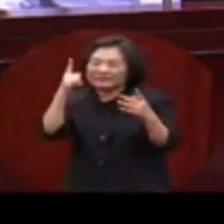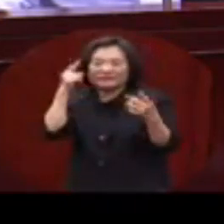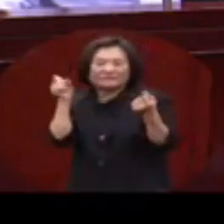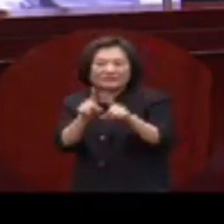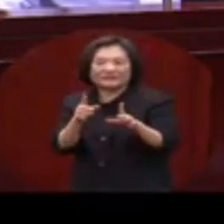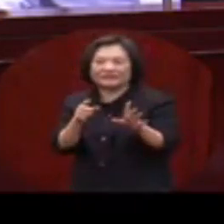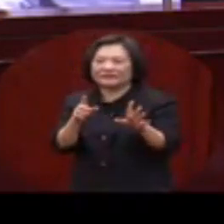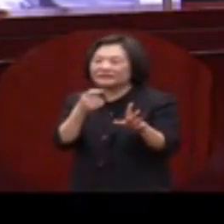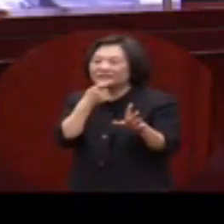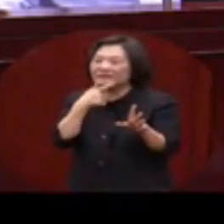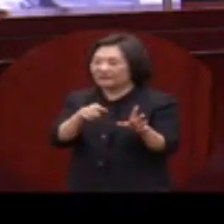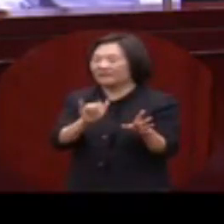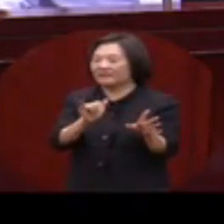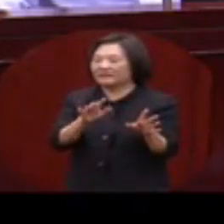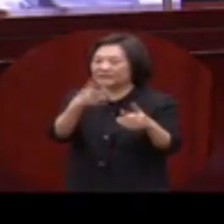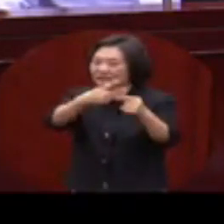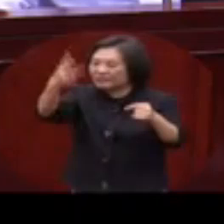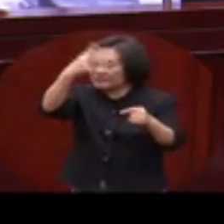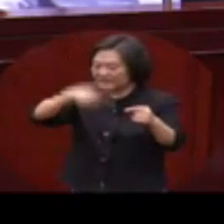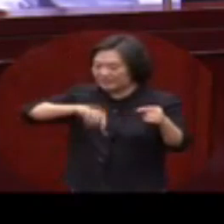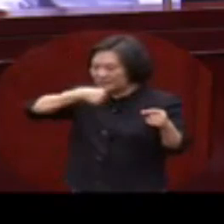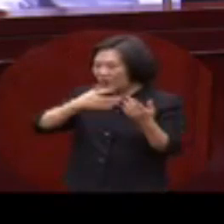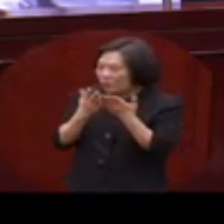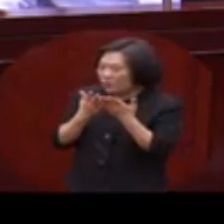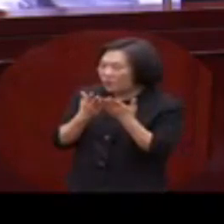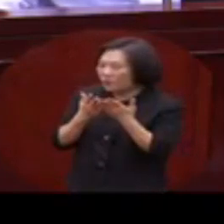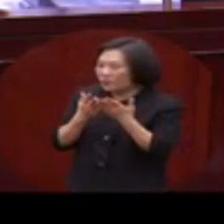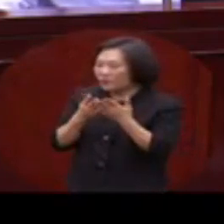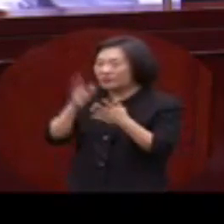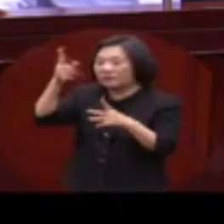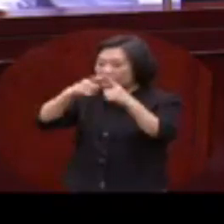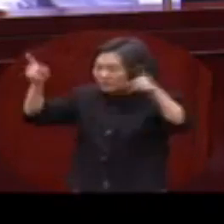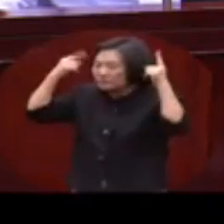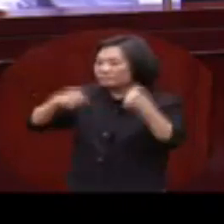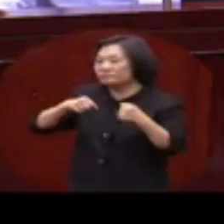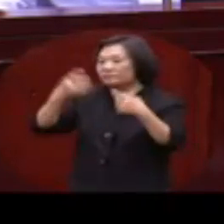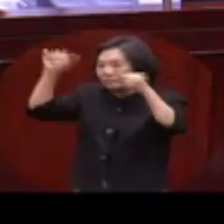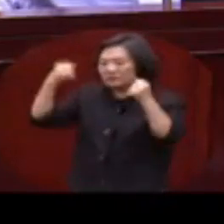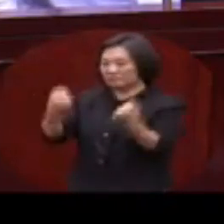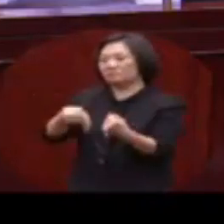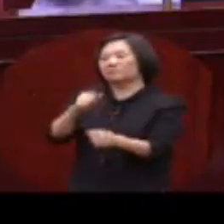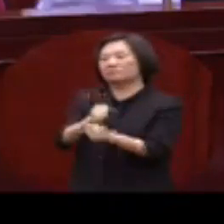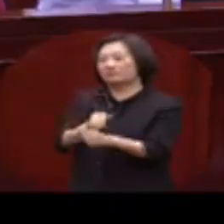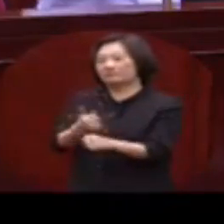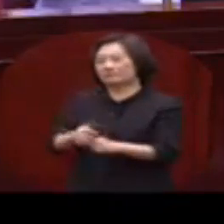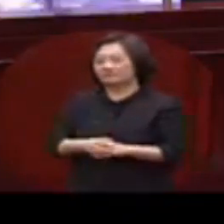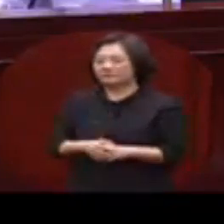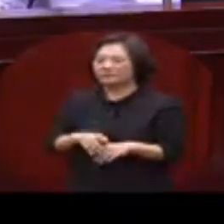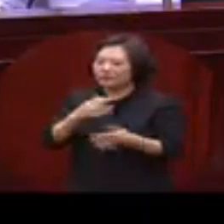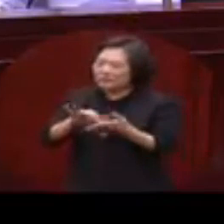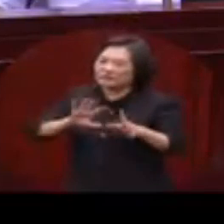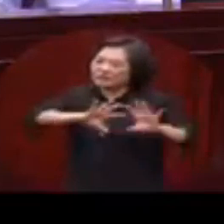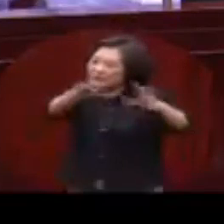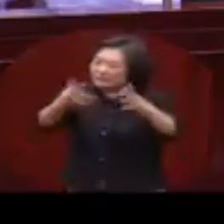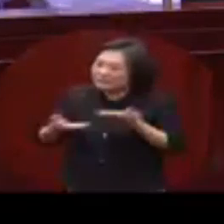个是百年基业，因为他高中来台湾玩过，他以后大学还会来，毕业后还会再来，所以这个是一种国际交流